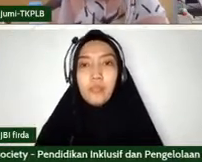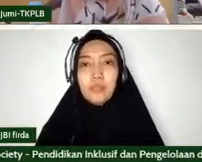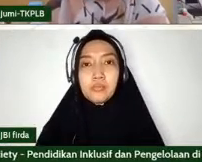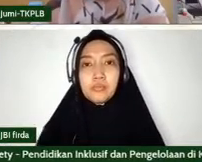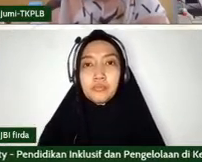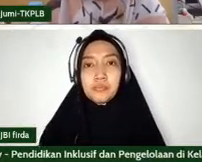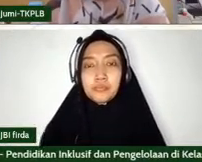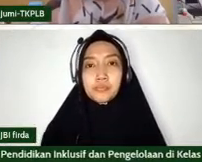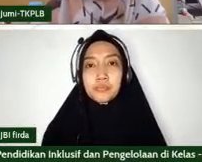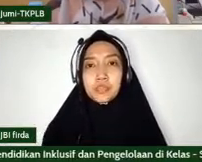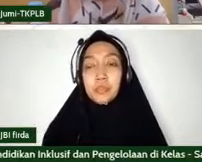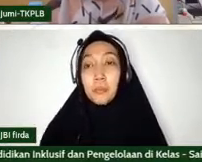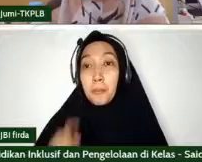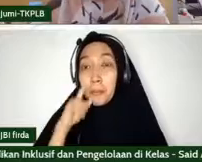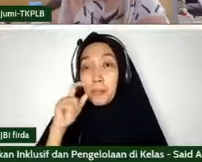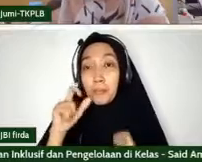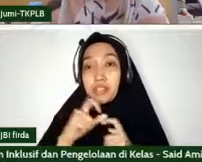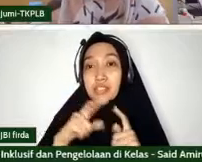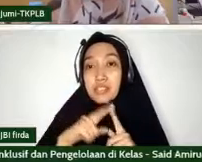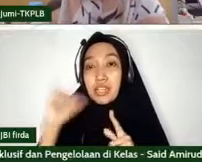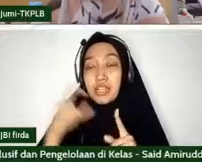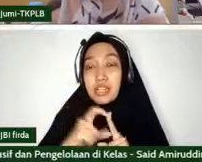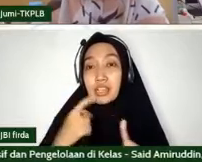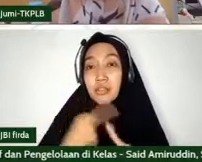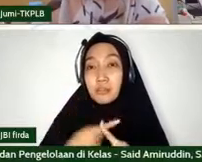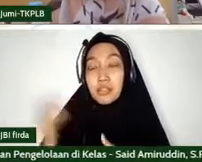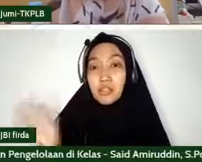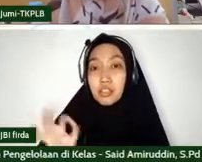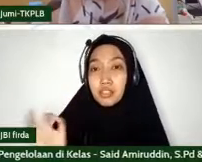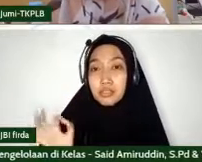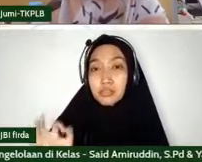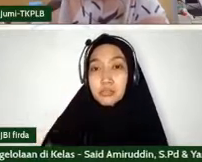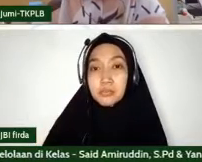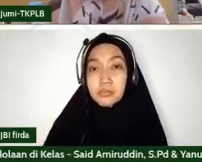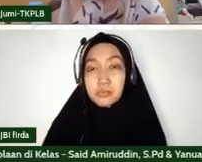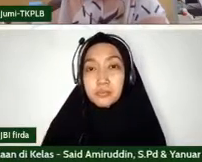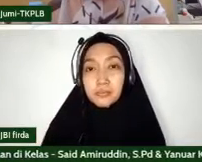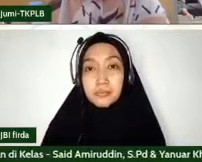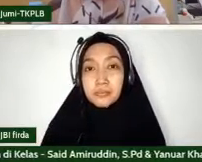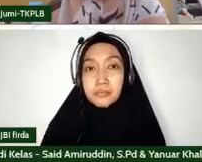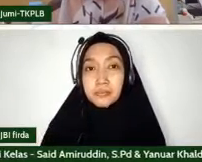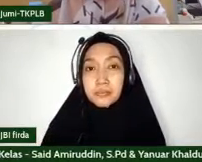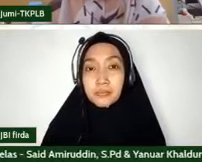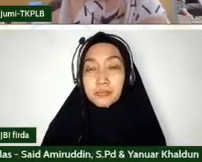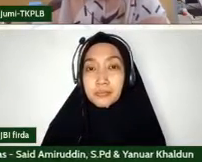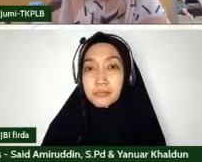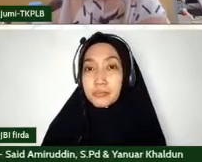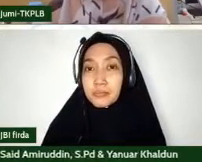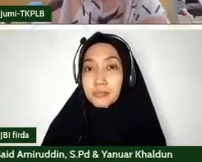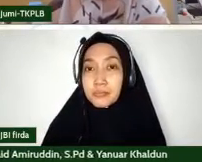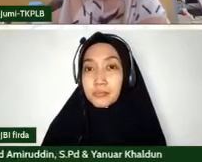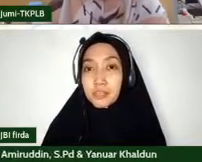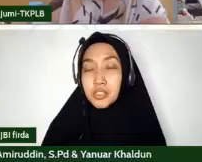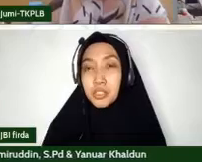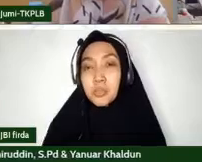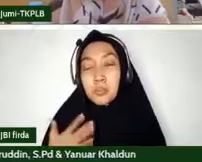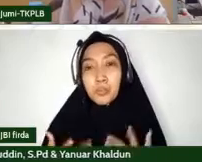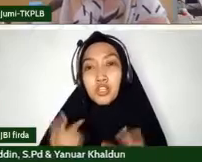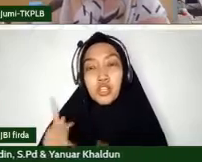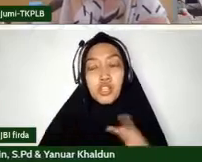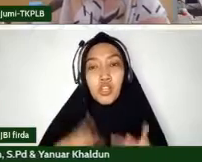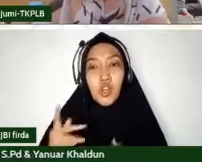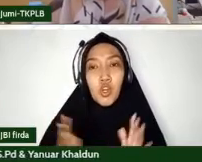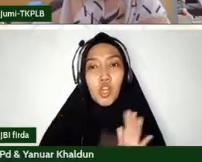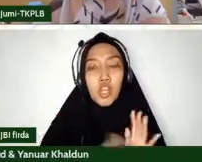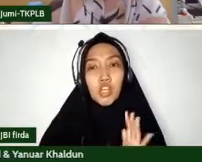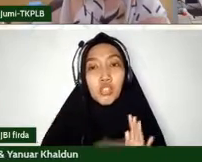sahabat Pak Said ada yang mau ditambahkan tentang ini? Tadi pertanyaan yang tadi atau mungkin kalau kasus seperti